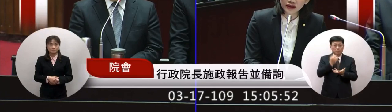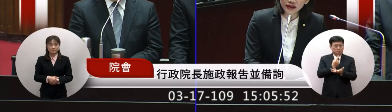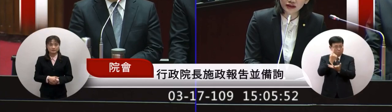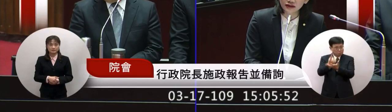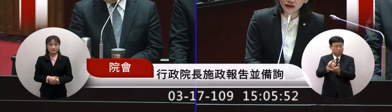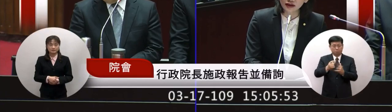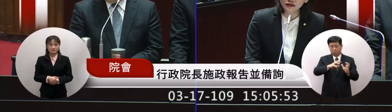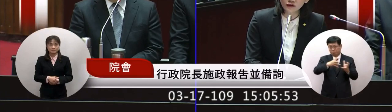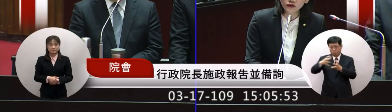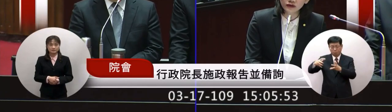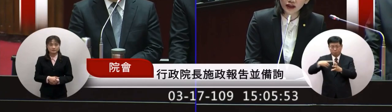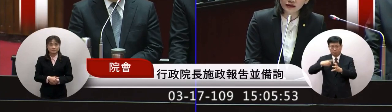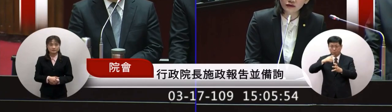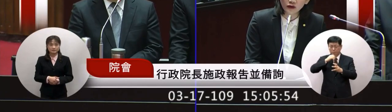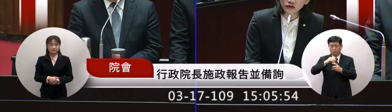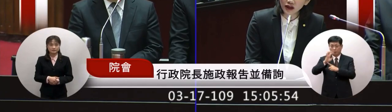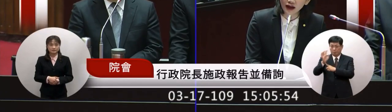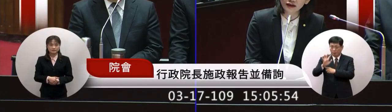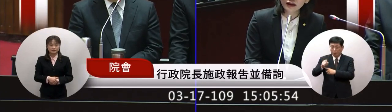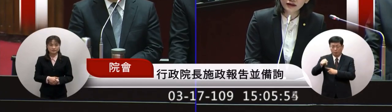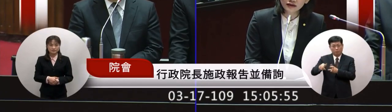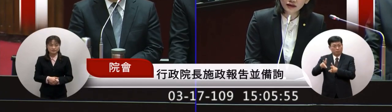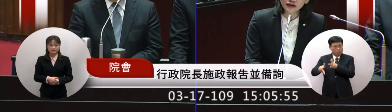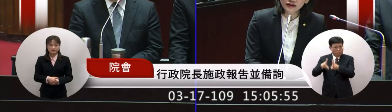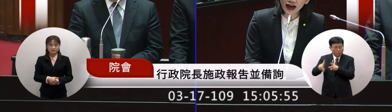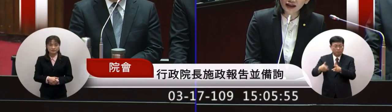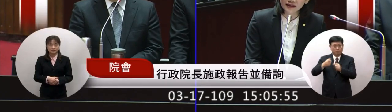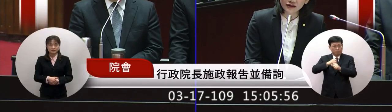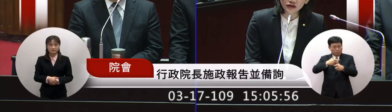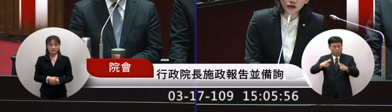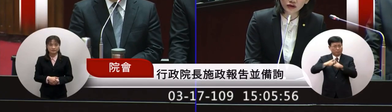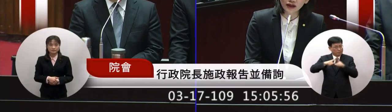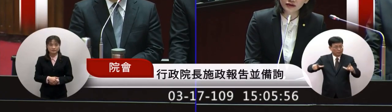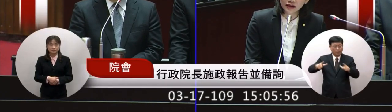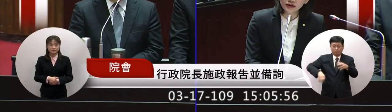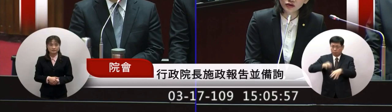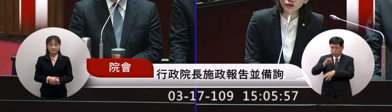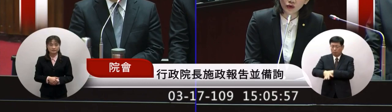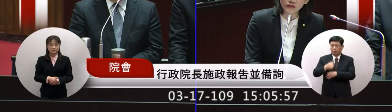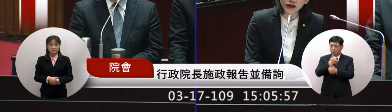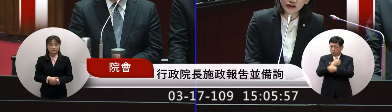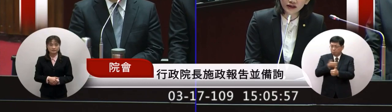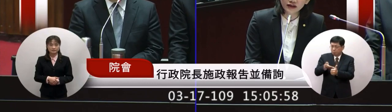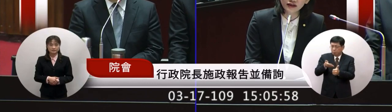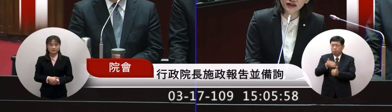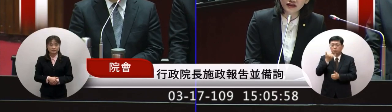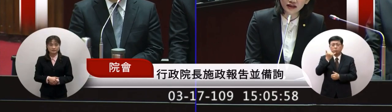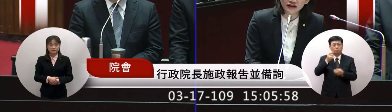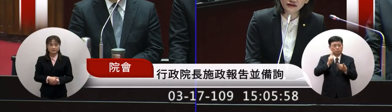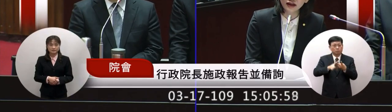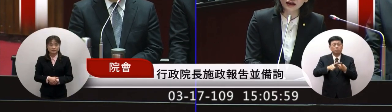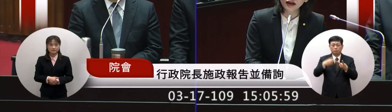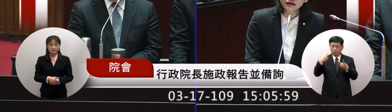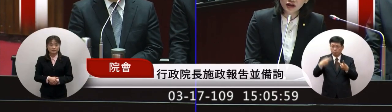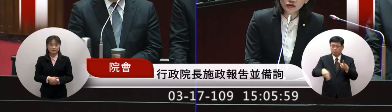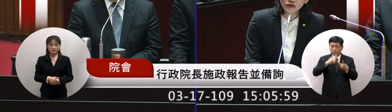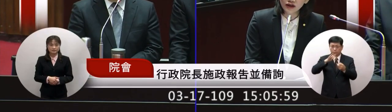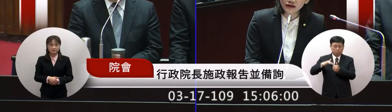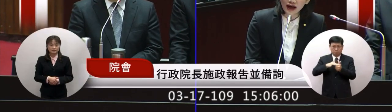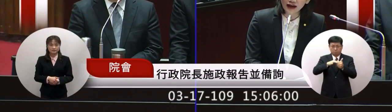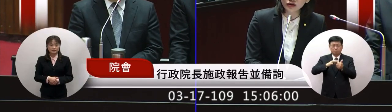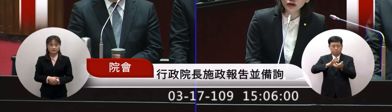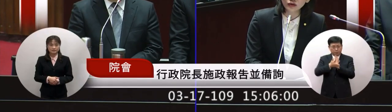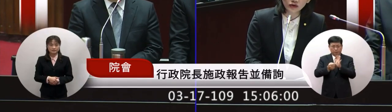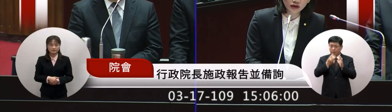国际的风电、风场等等大型的投资案，甚至我们可以引领成